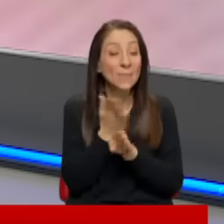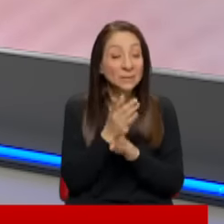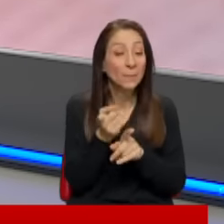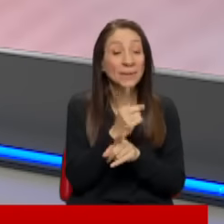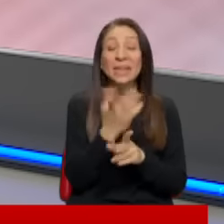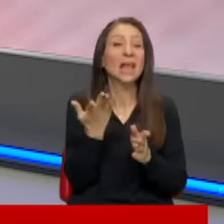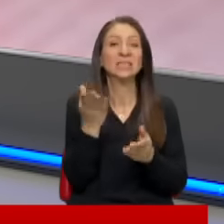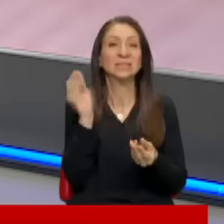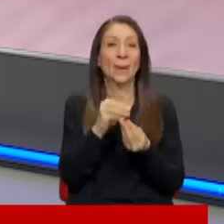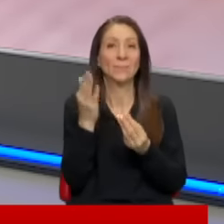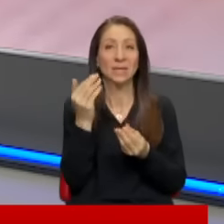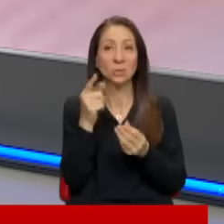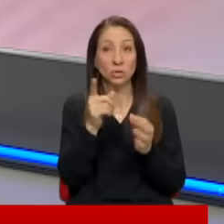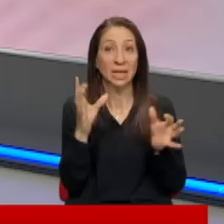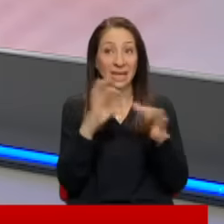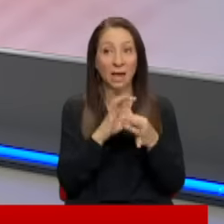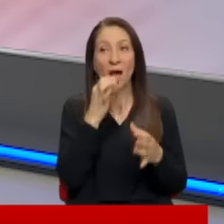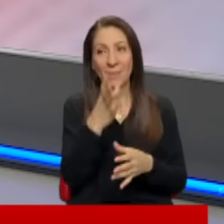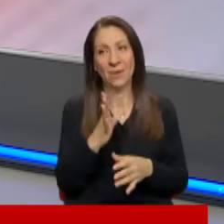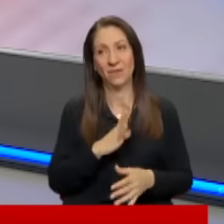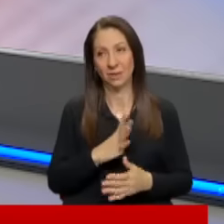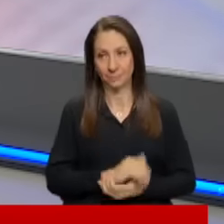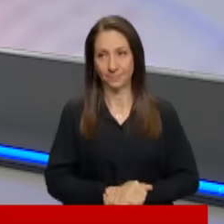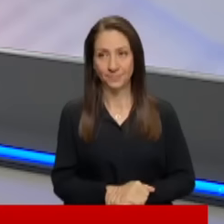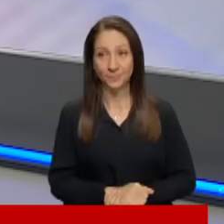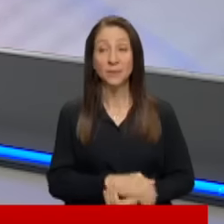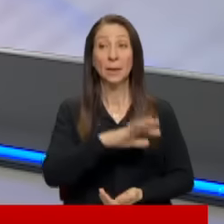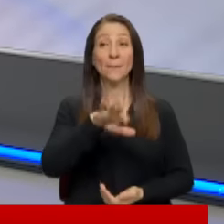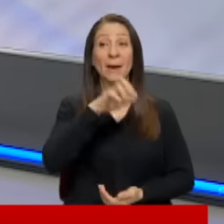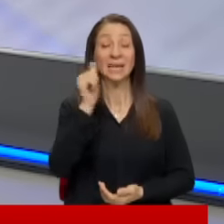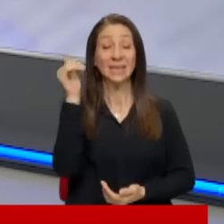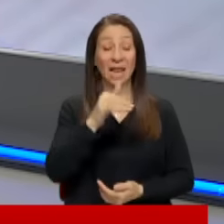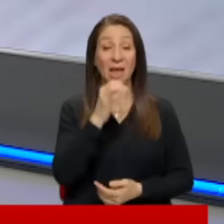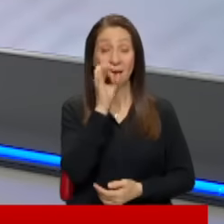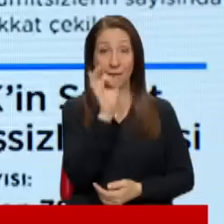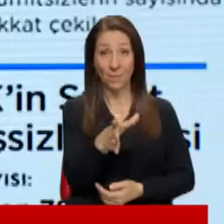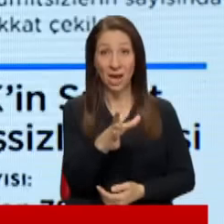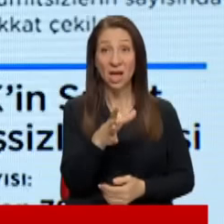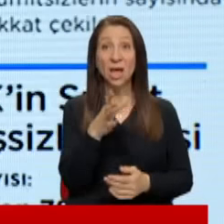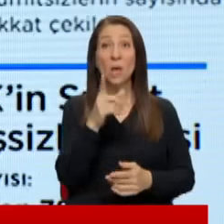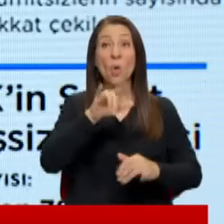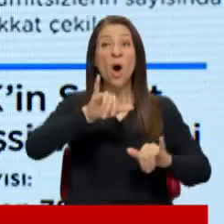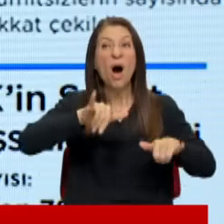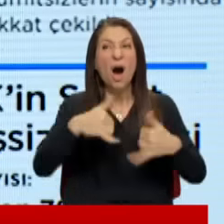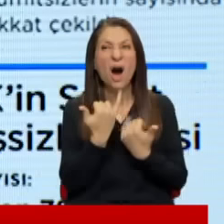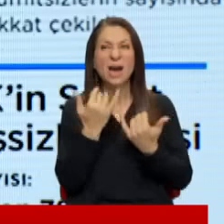bir zam gelecek, buna dair de bir haberimiz olacak. Merkezden gelen haber